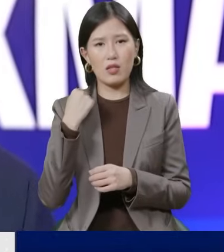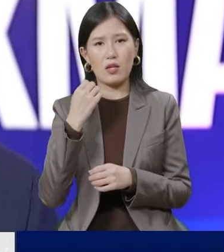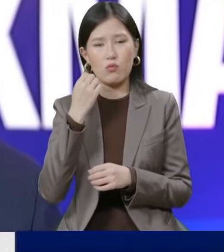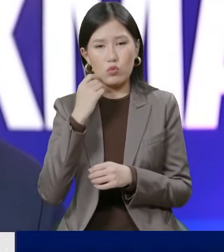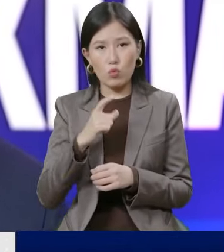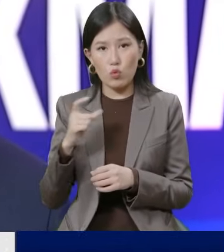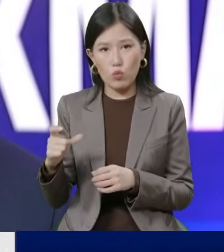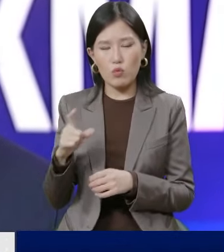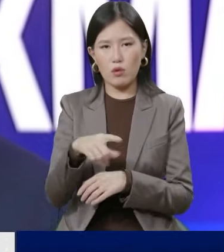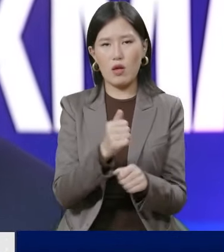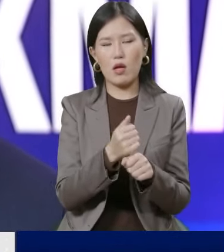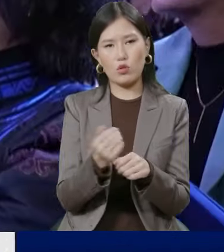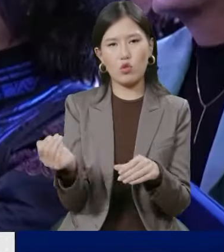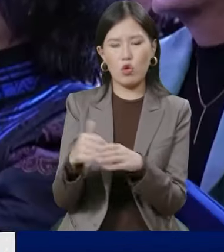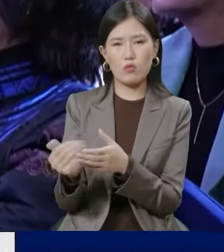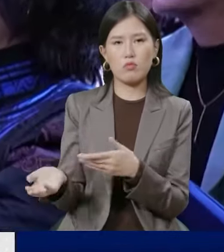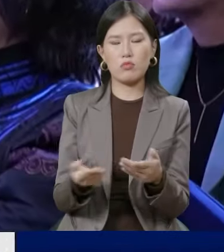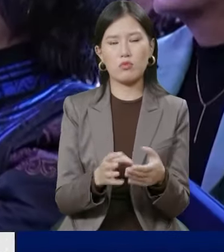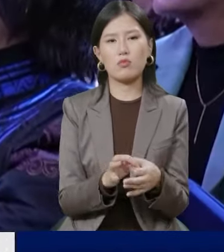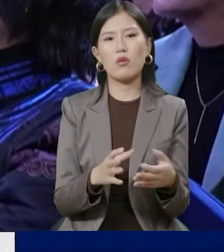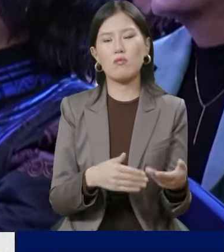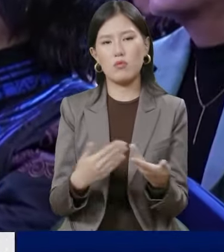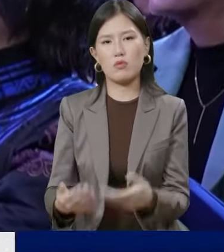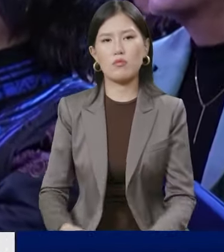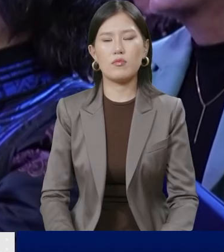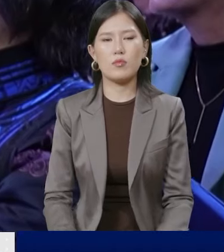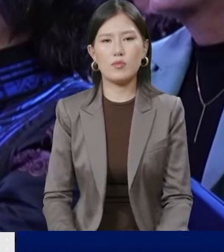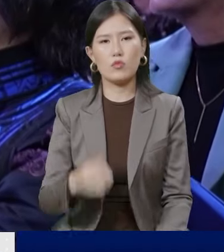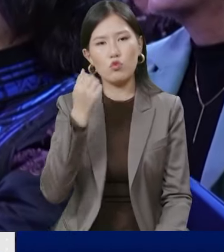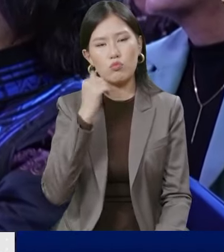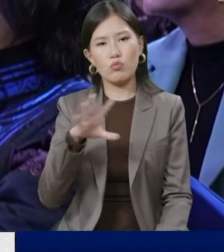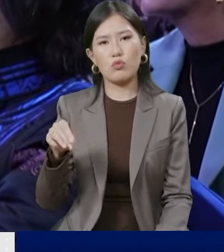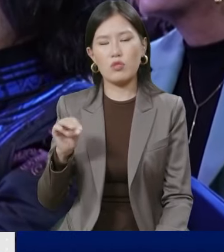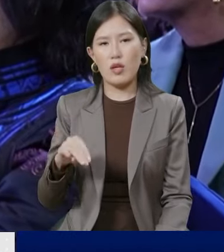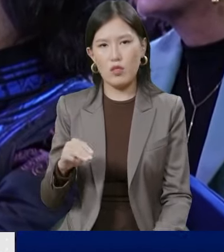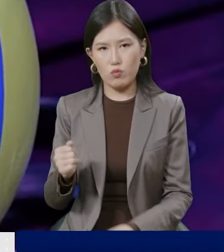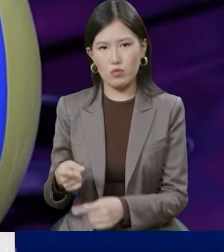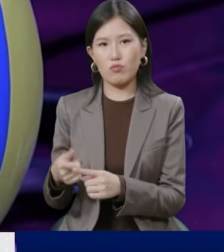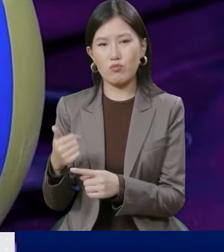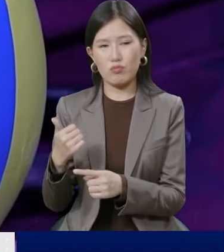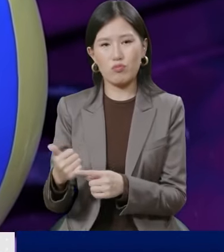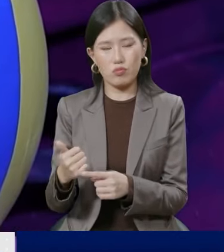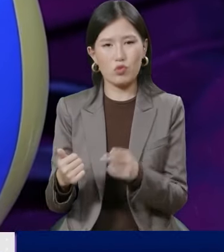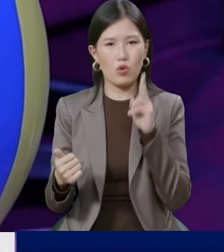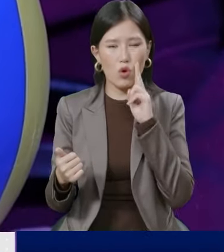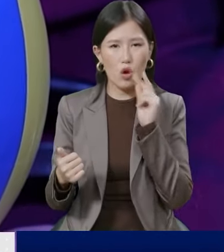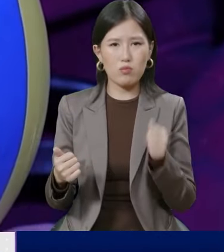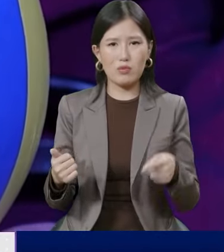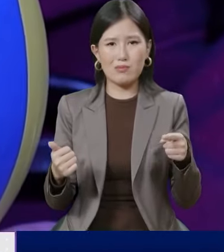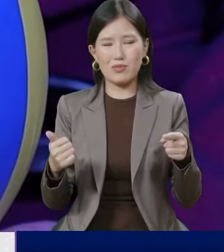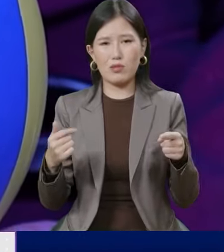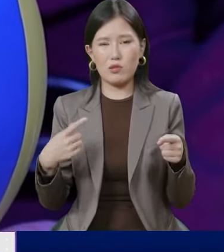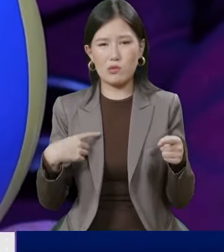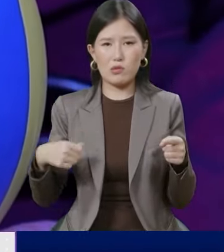ахмадууд энэ ажлын байр бий болж эхэлж байгаа. Ахмадуудын тэтгэр нэмэгдсэн ч үнийн өсөлтөнд дидэгдэж амжиргааг нь залгуулж хүрдэггүй.